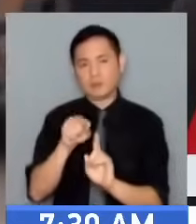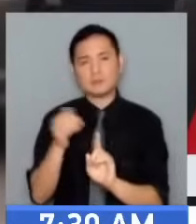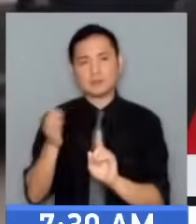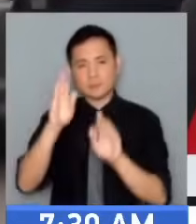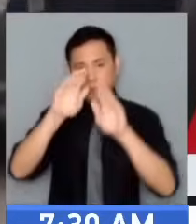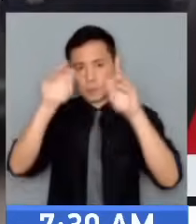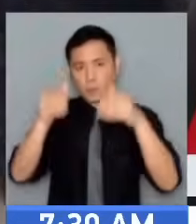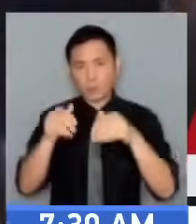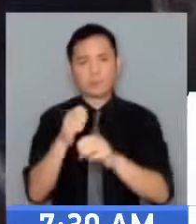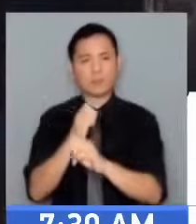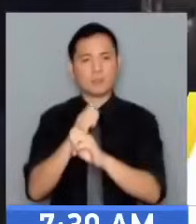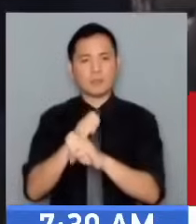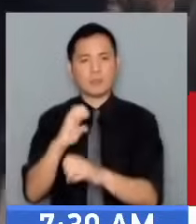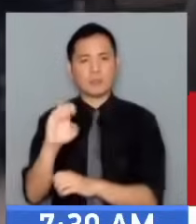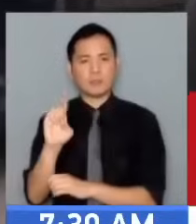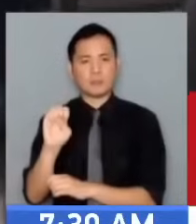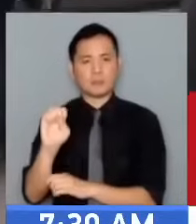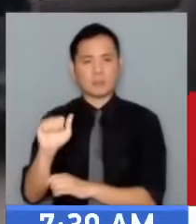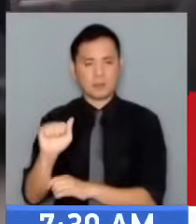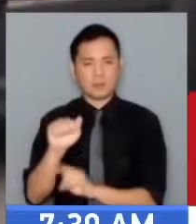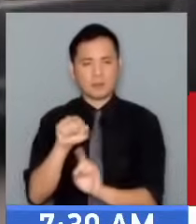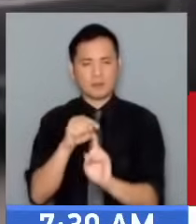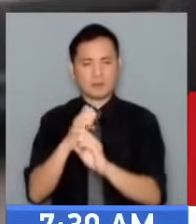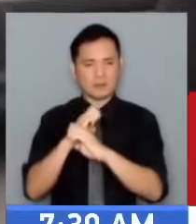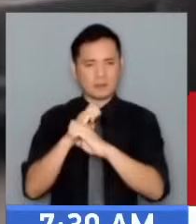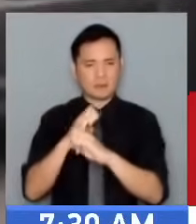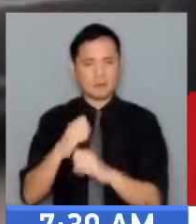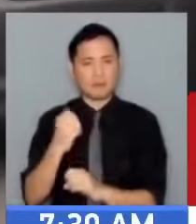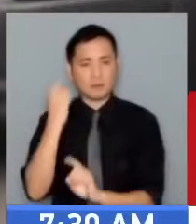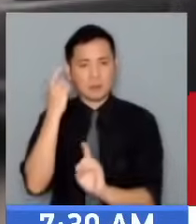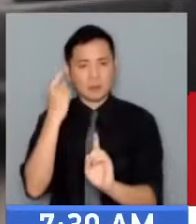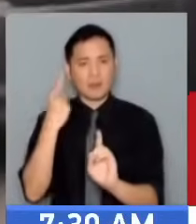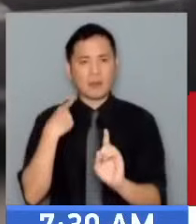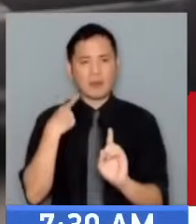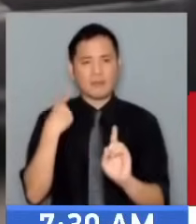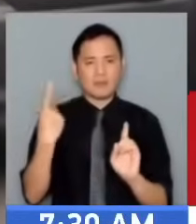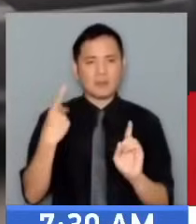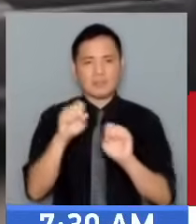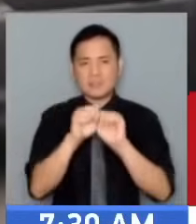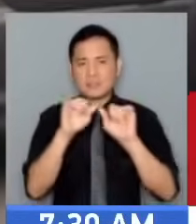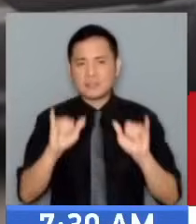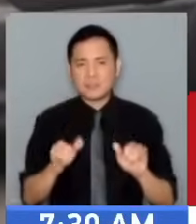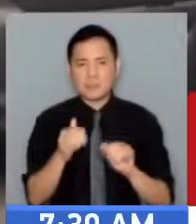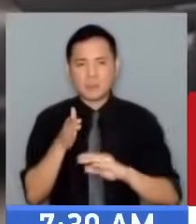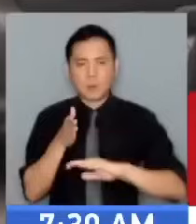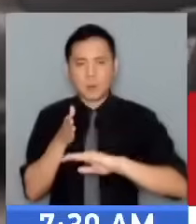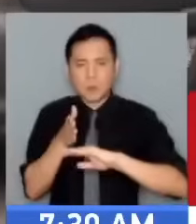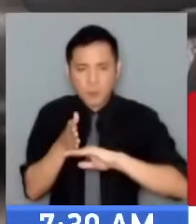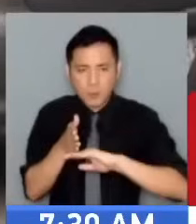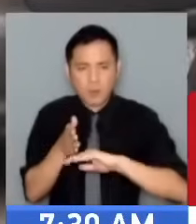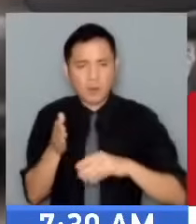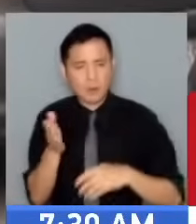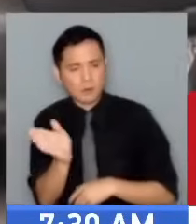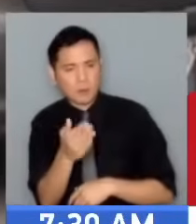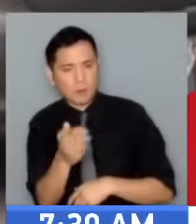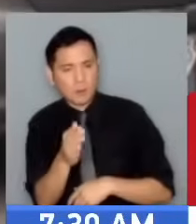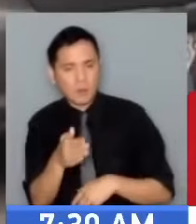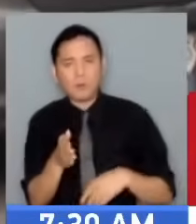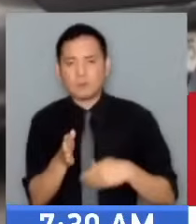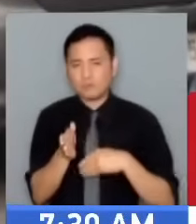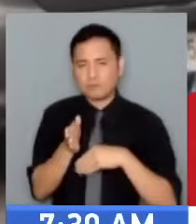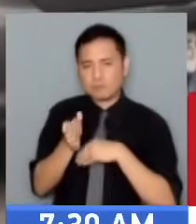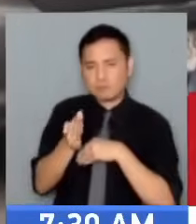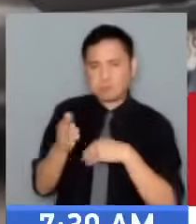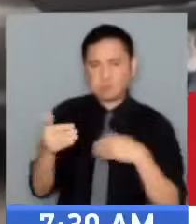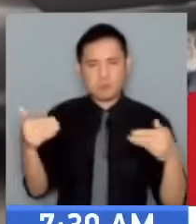pagdadaan yung mga convoy There Will Be A stop and go scheme wala tayong ano road closure however we need to keep all the